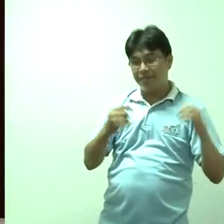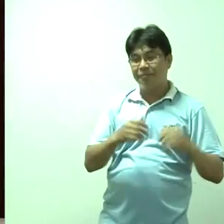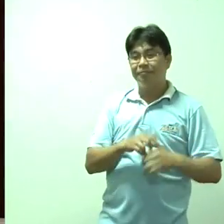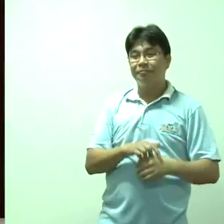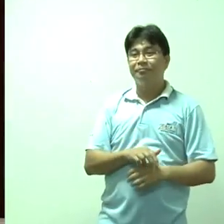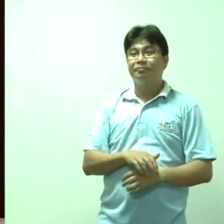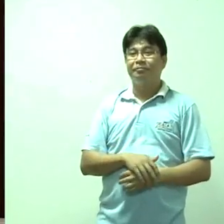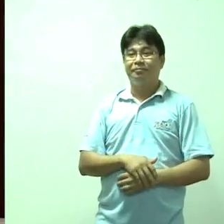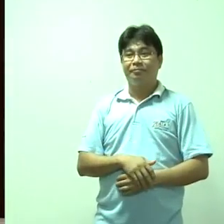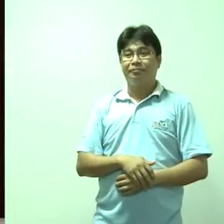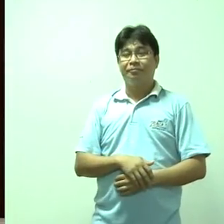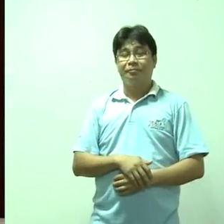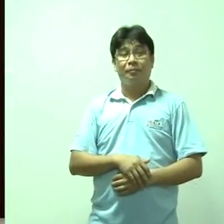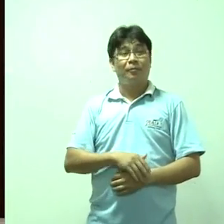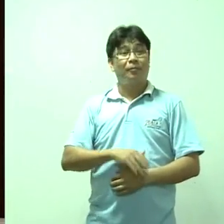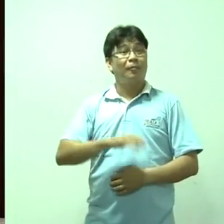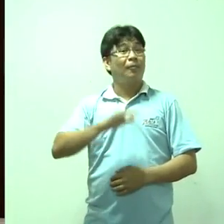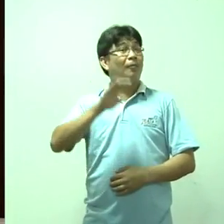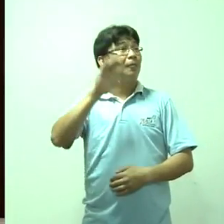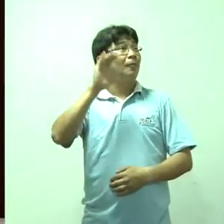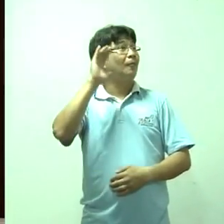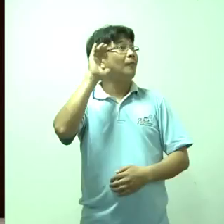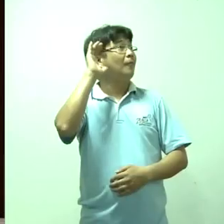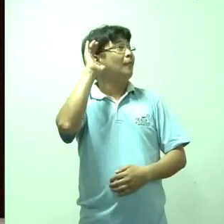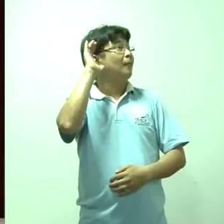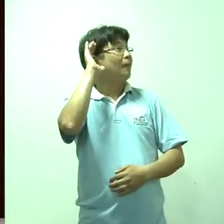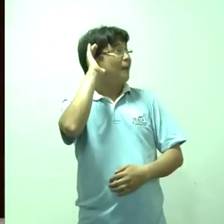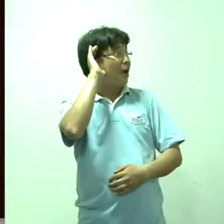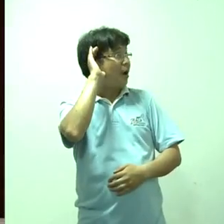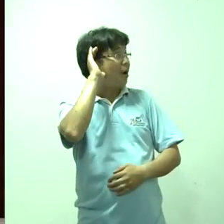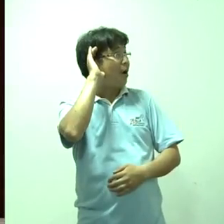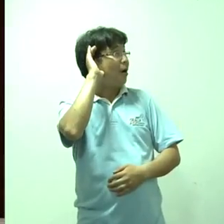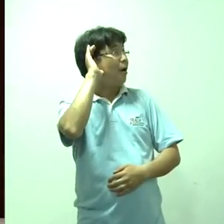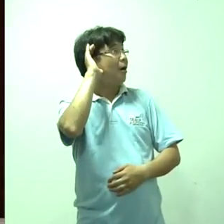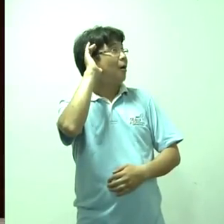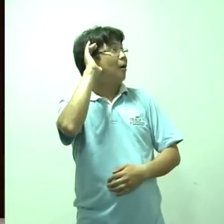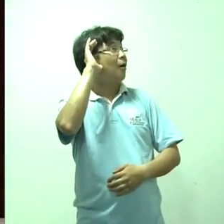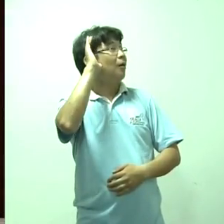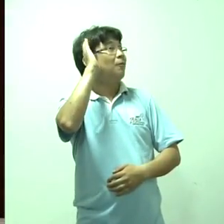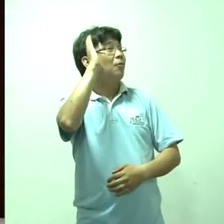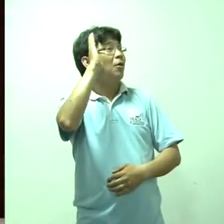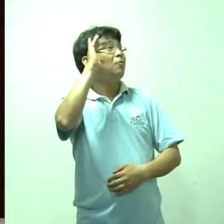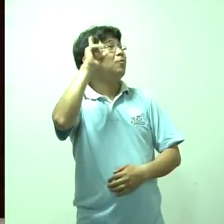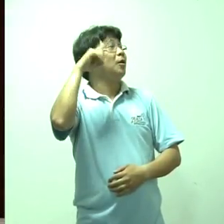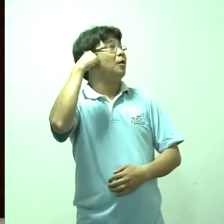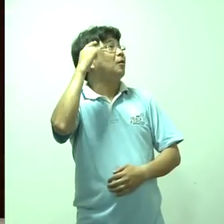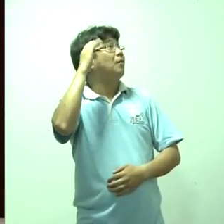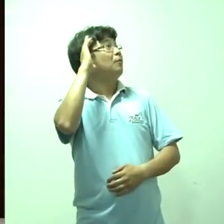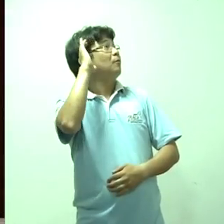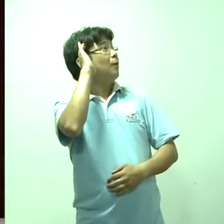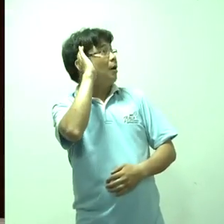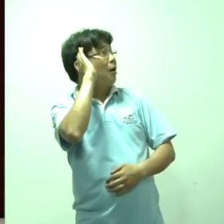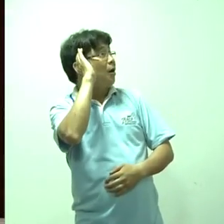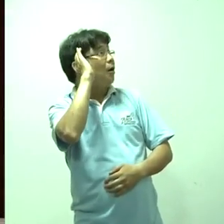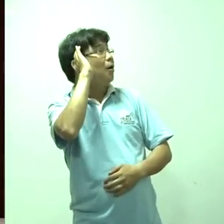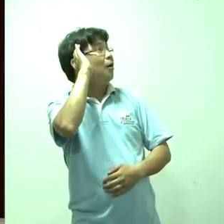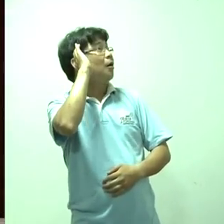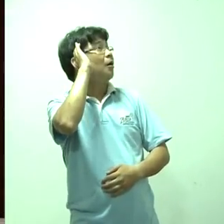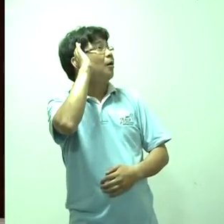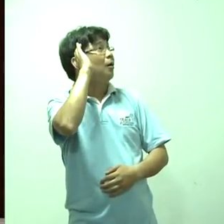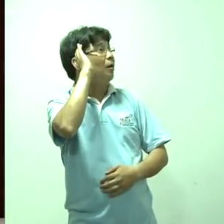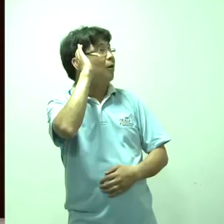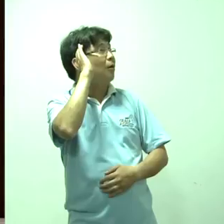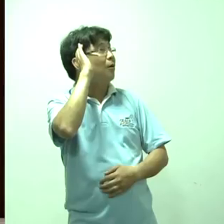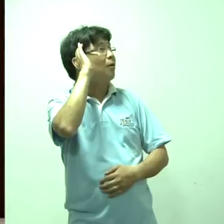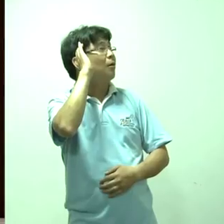ผลไม้จากต้นไม้หนึ่งในสวนในเวลานั้นอาดัมและเอวาก็ฟังคำสั่งของพระเจ้าเท่านั้น